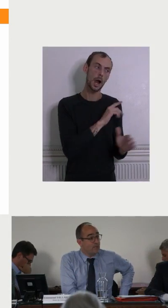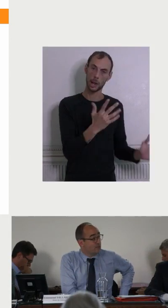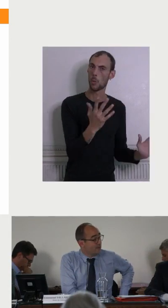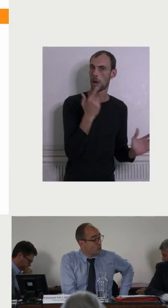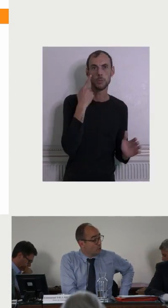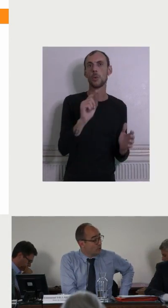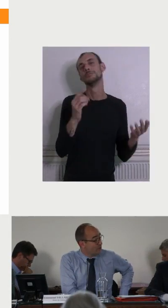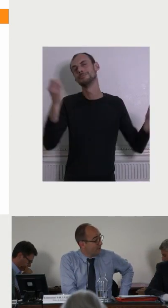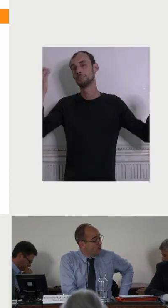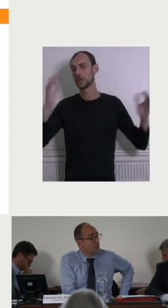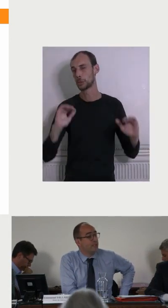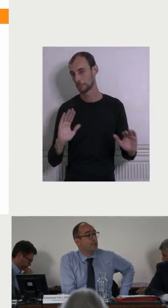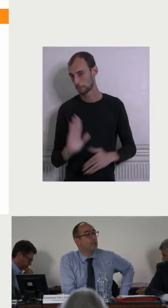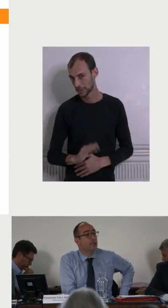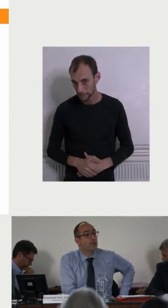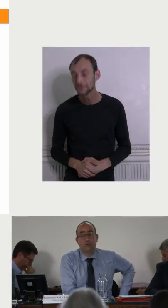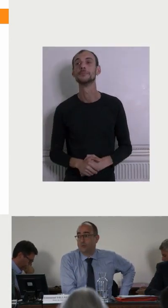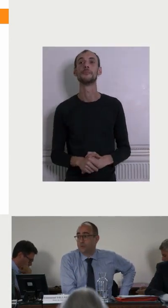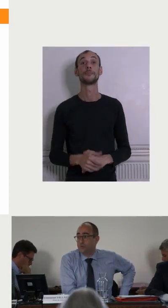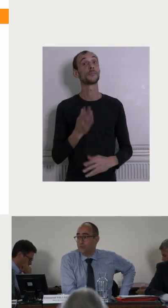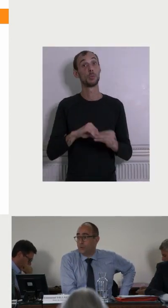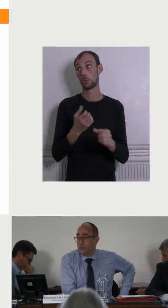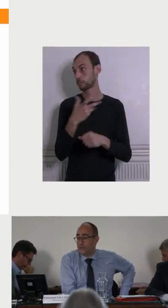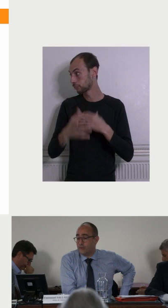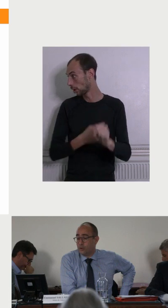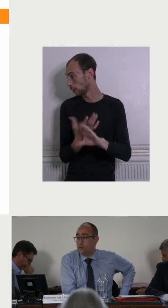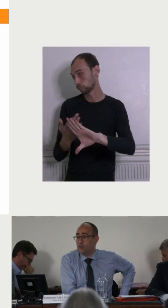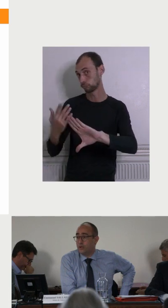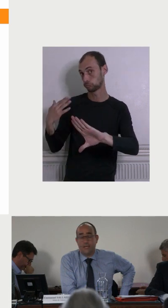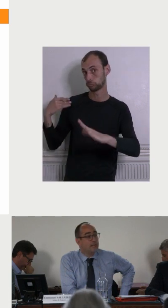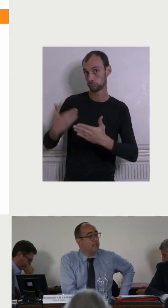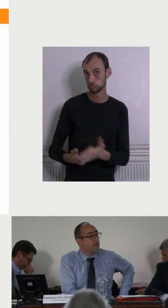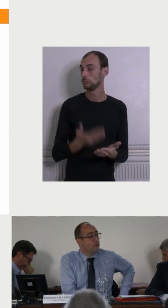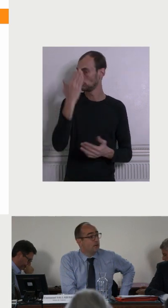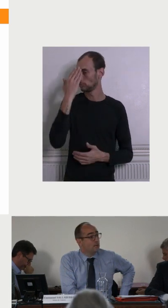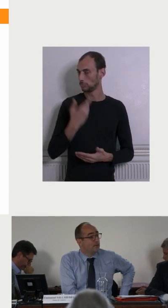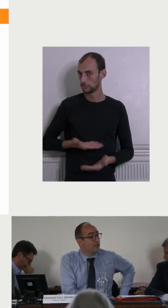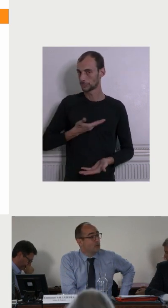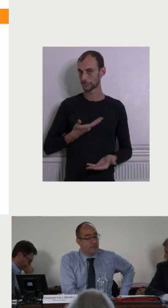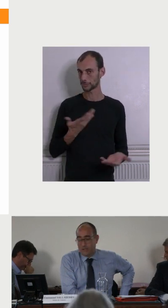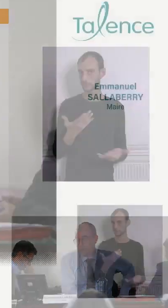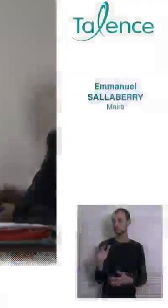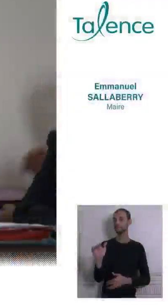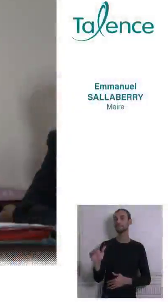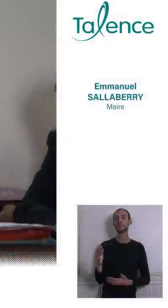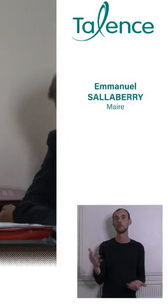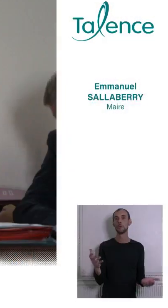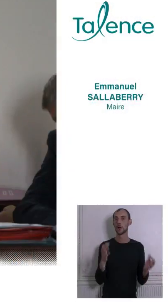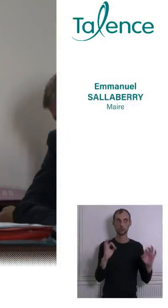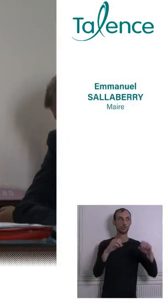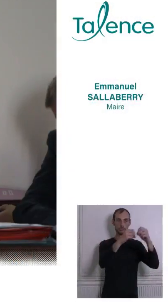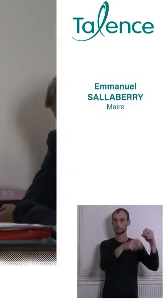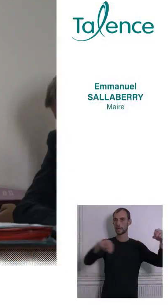de 100% de nos cours d'école et 100% de nos crèches. Également, la végétalisation des murs, et puis